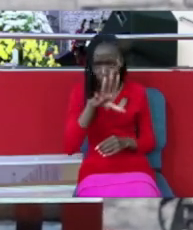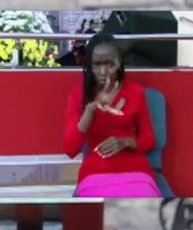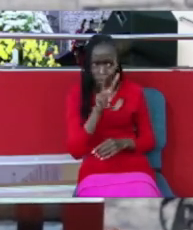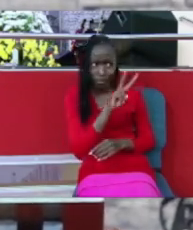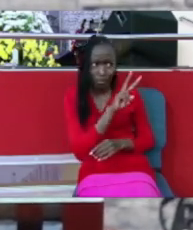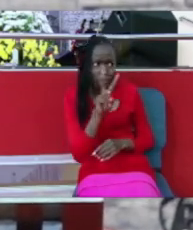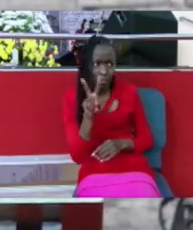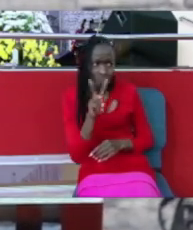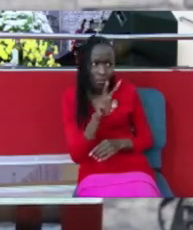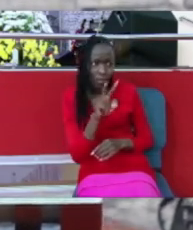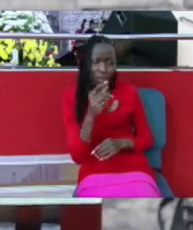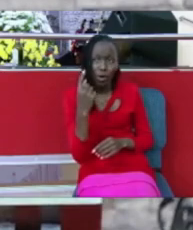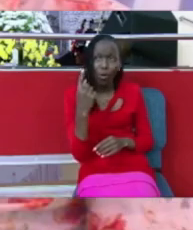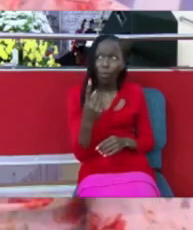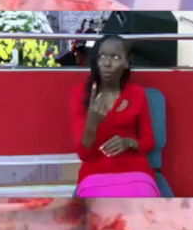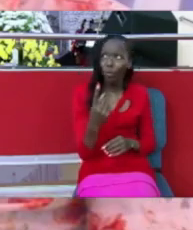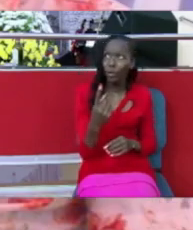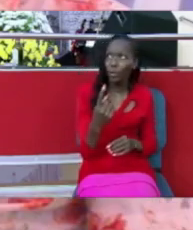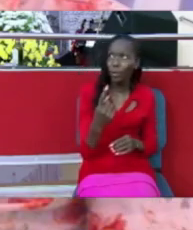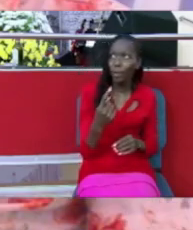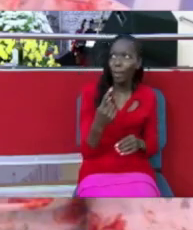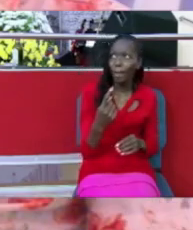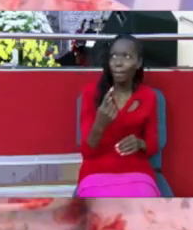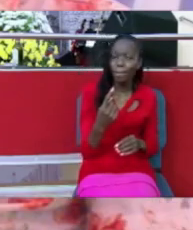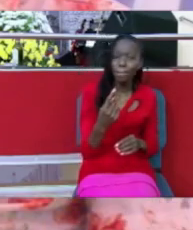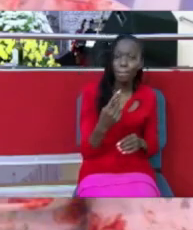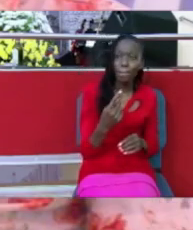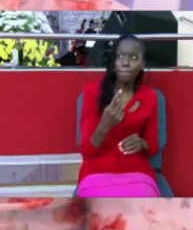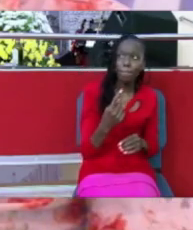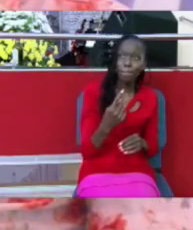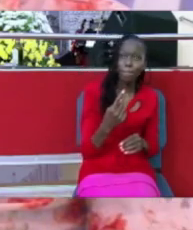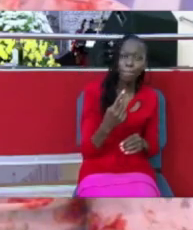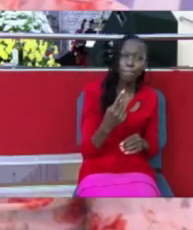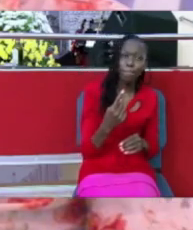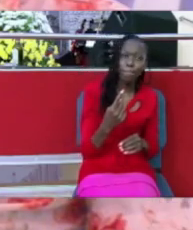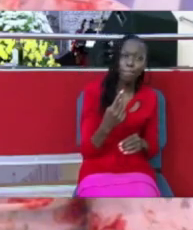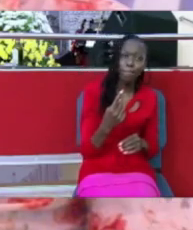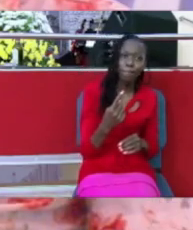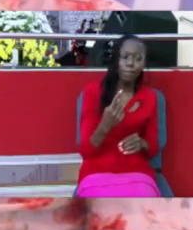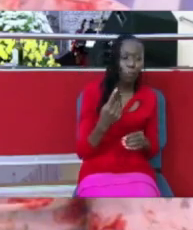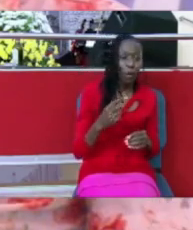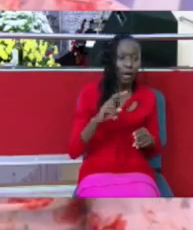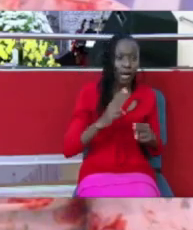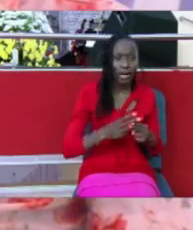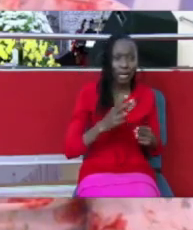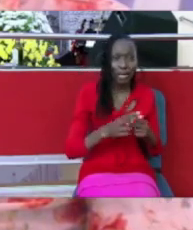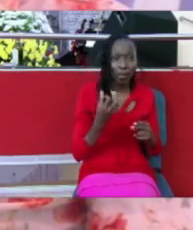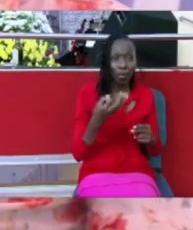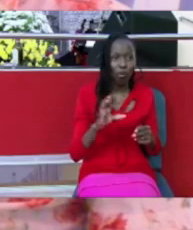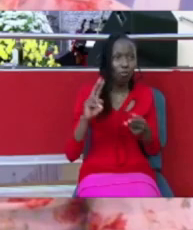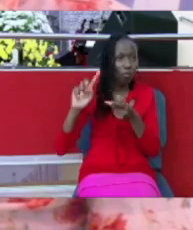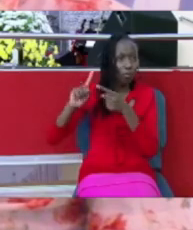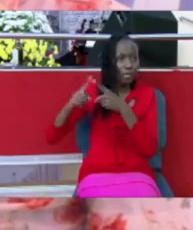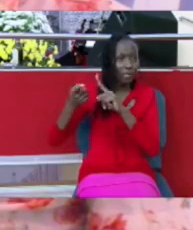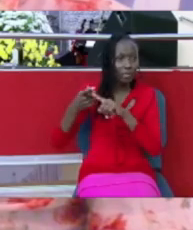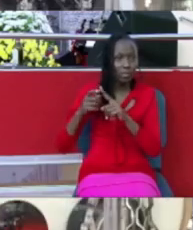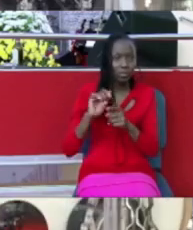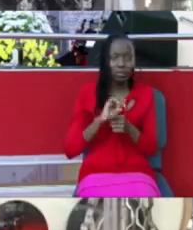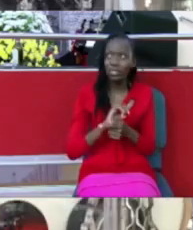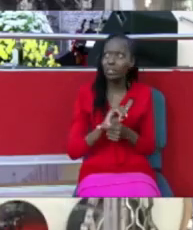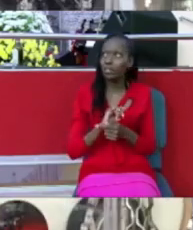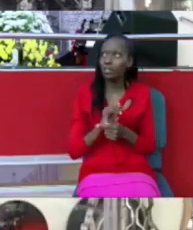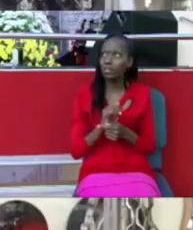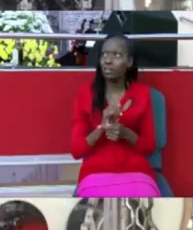of meditation is rumination. Na nikapendezwa kuona jina lingine la kutafakari ni kuangazia.